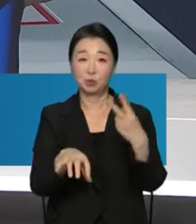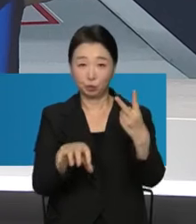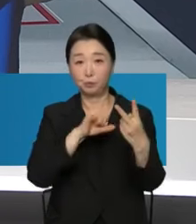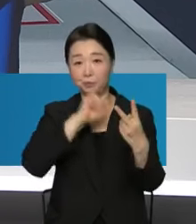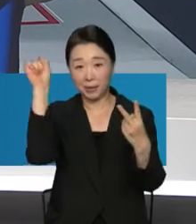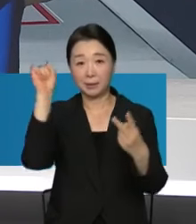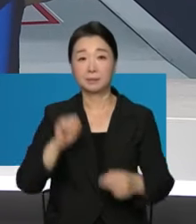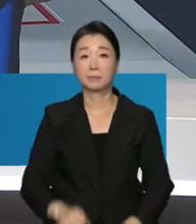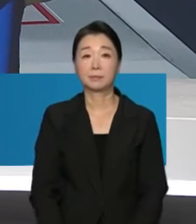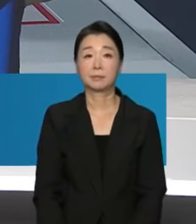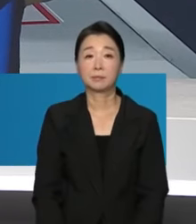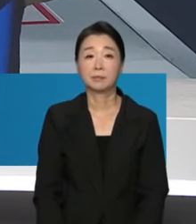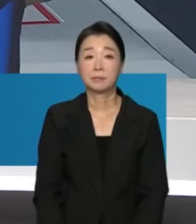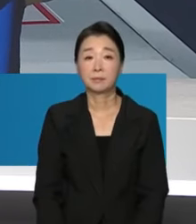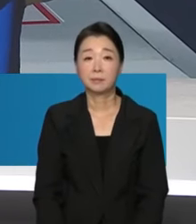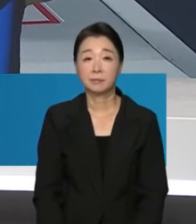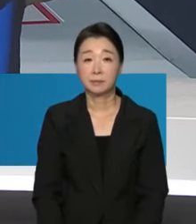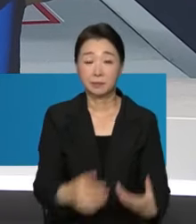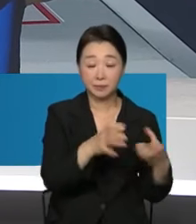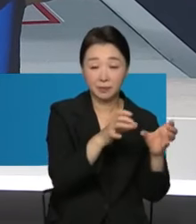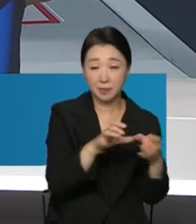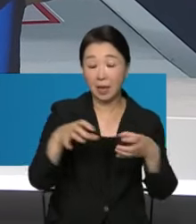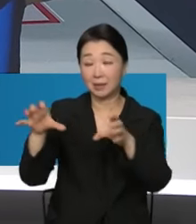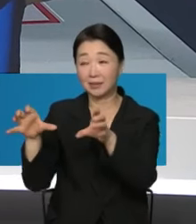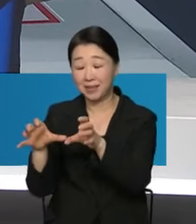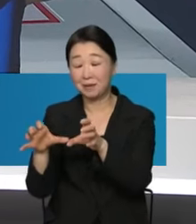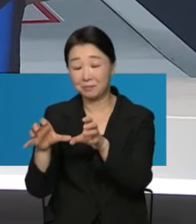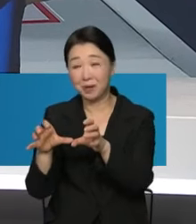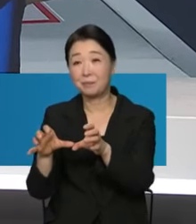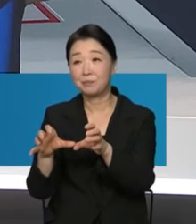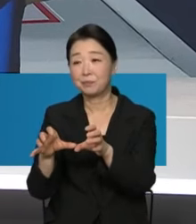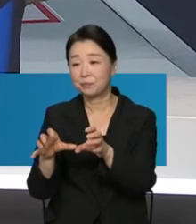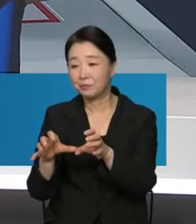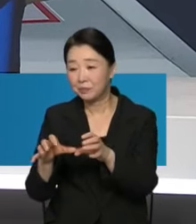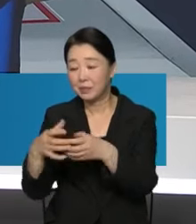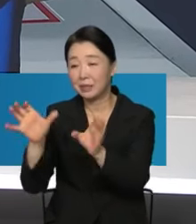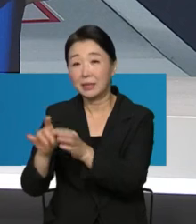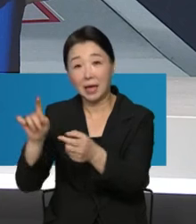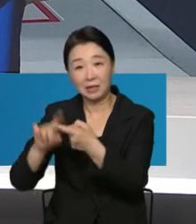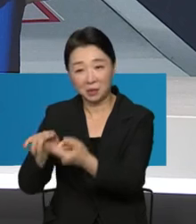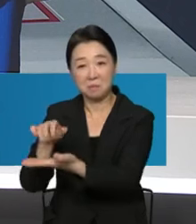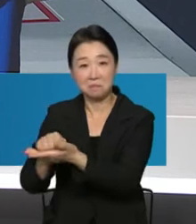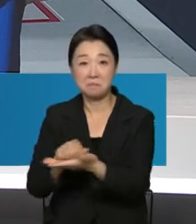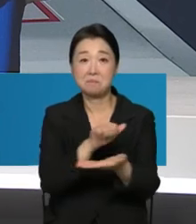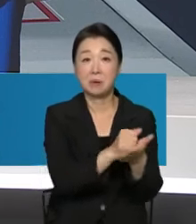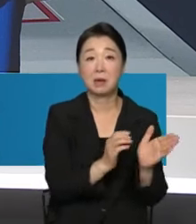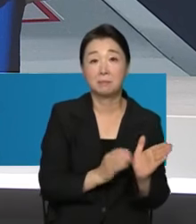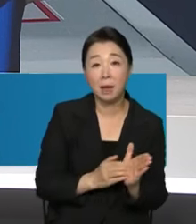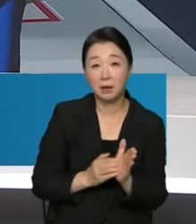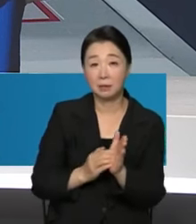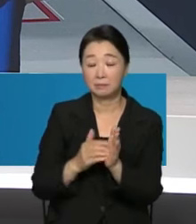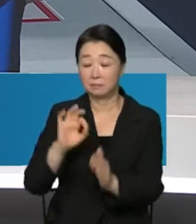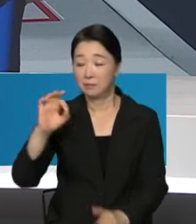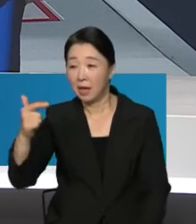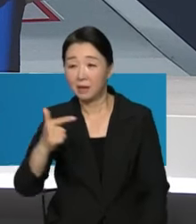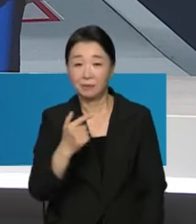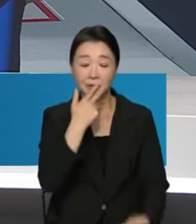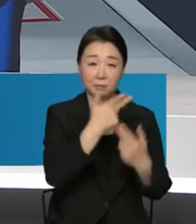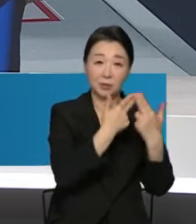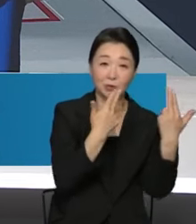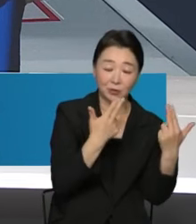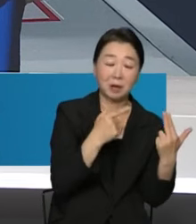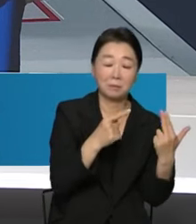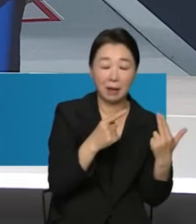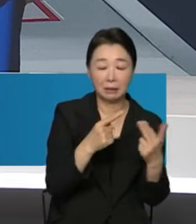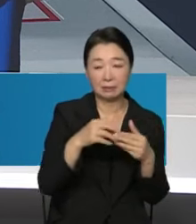곳씩을 가져갔는데요. 양당이 각자의 텃밭을 사수하면서 국민의힘 한동훈, 민주당 이재명 대표 모두 리더십에